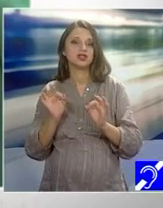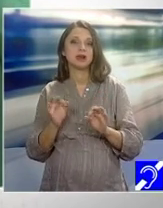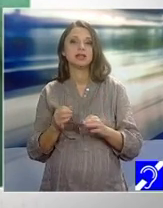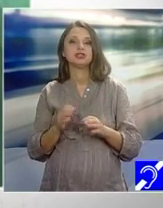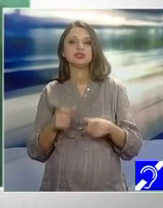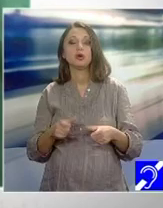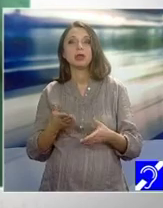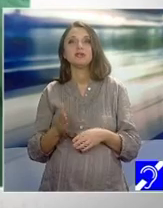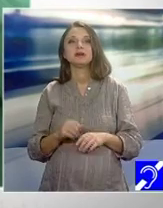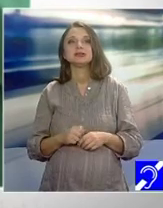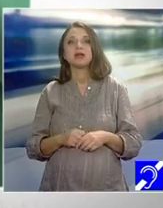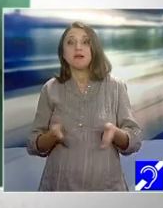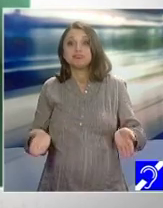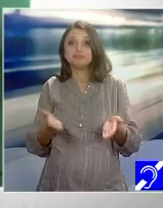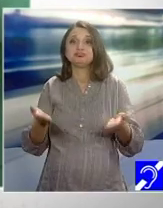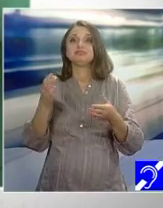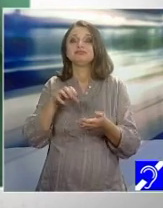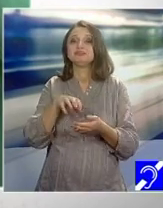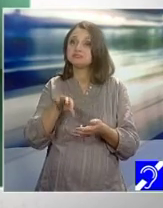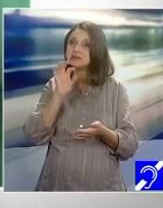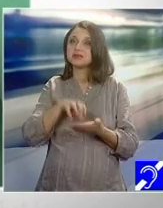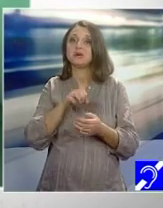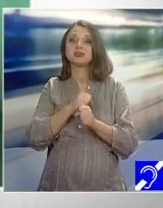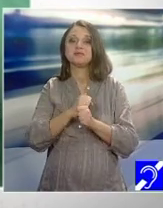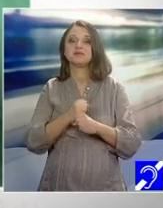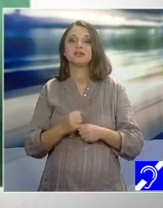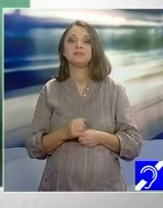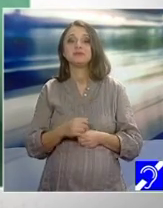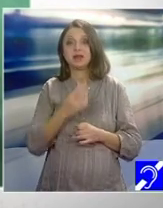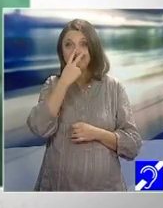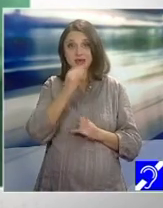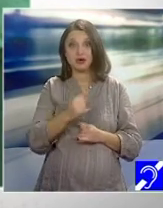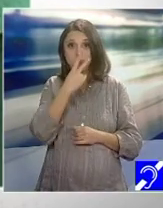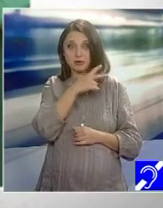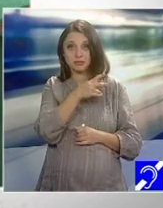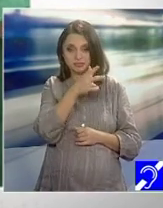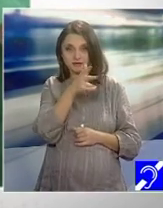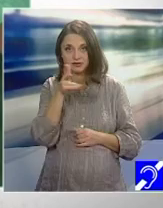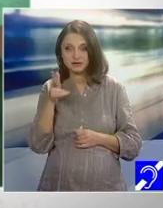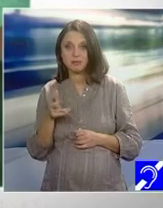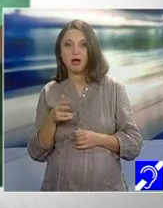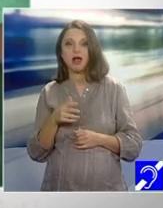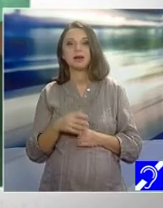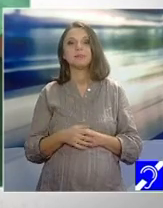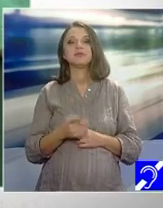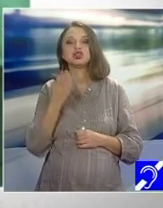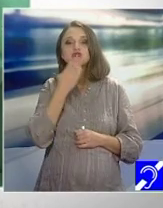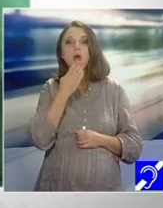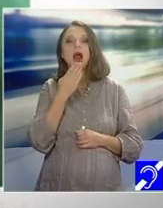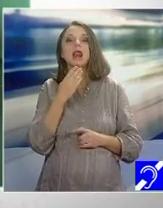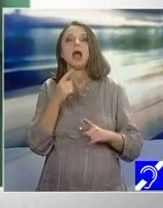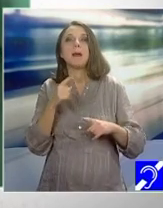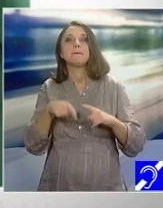acum avem iarăși imagini filmate chiar în această post-liceală din Cluj-Napoca.